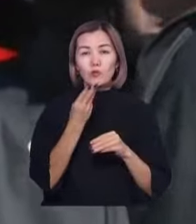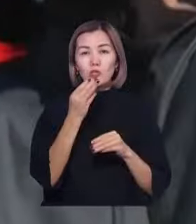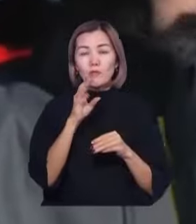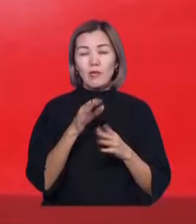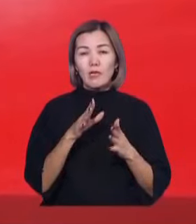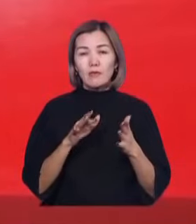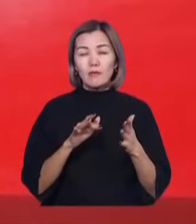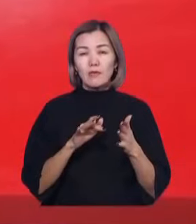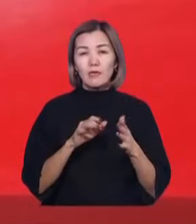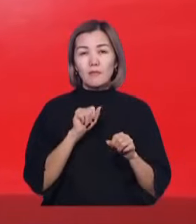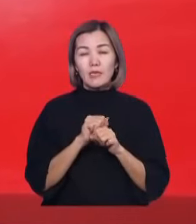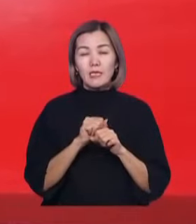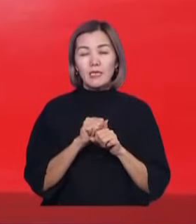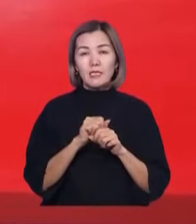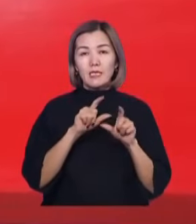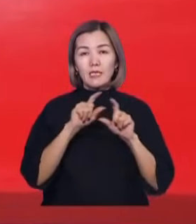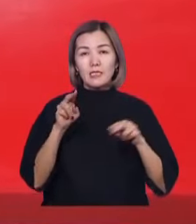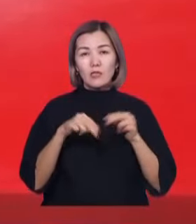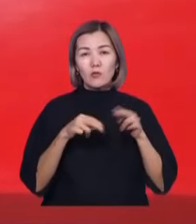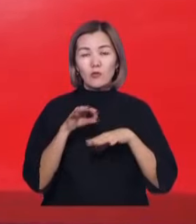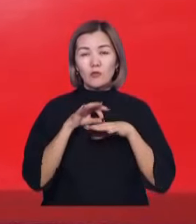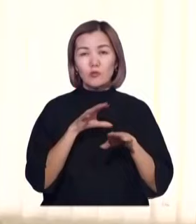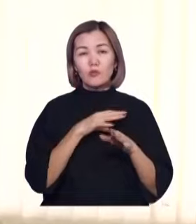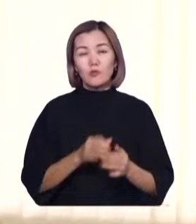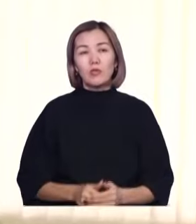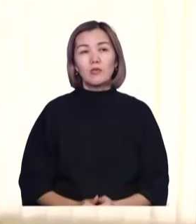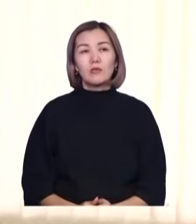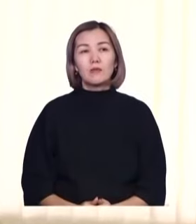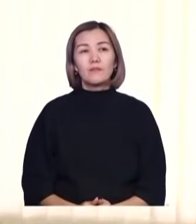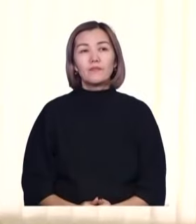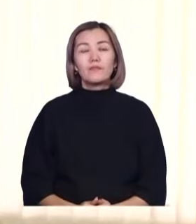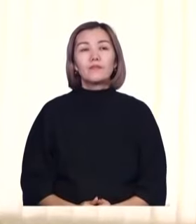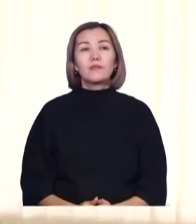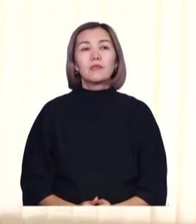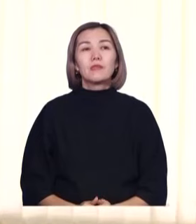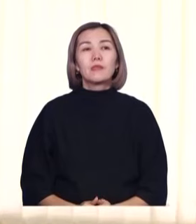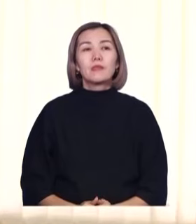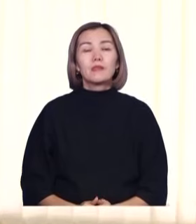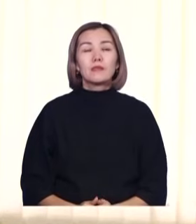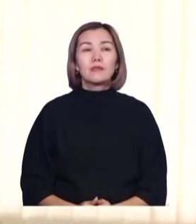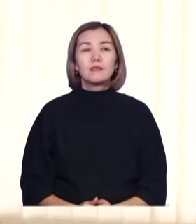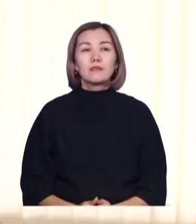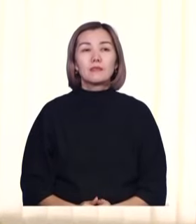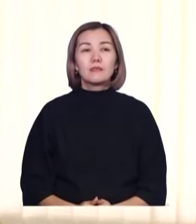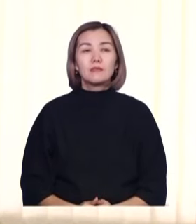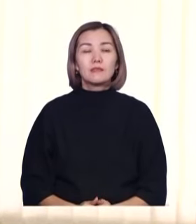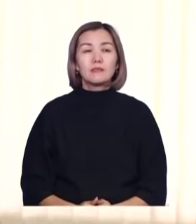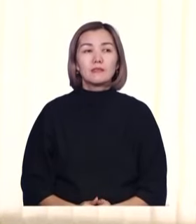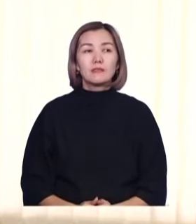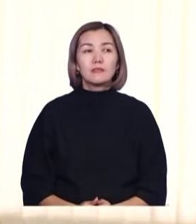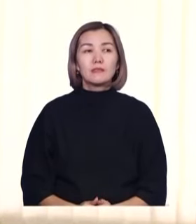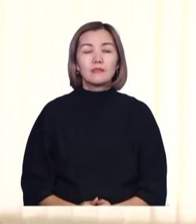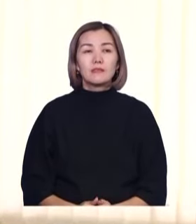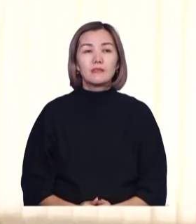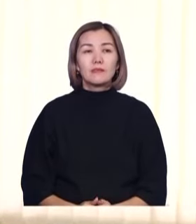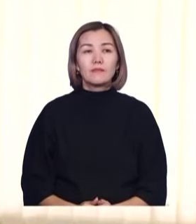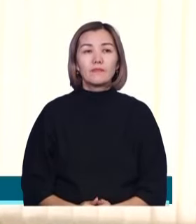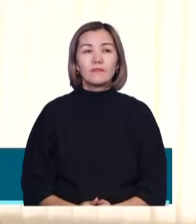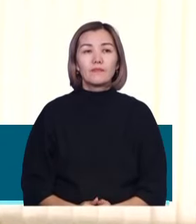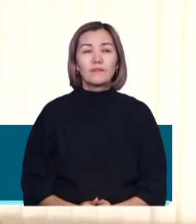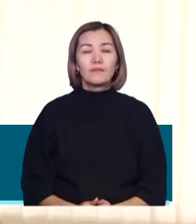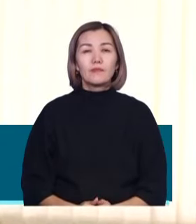Нұра ауылында да арнайы нысанның құрылысы жүруде. На следующий год у нас бюджет запланирован, который мы заявляемся, более 8